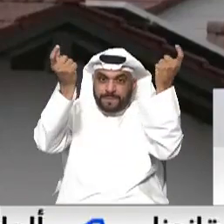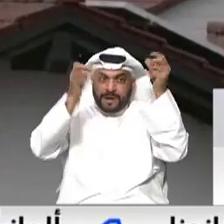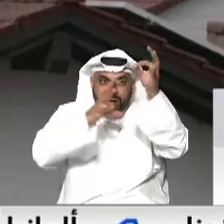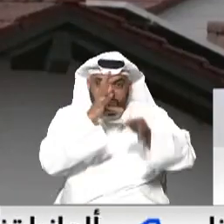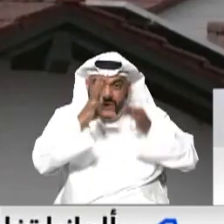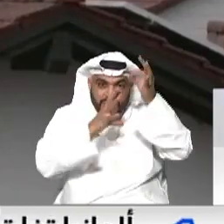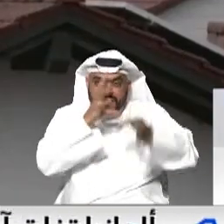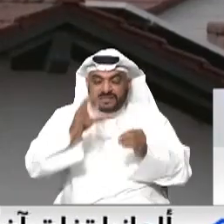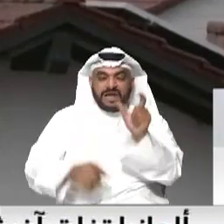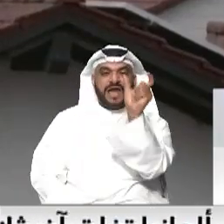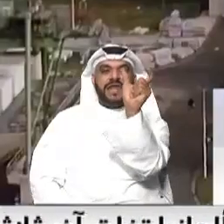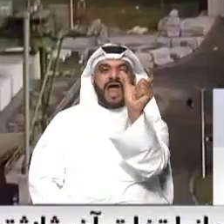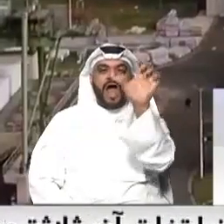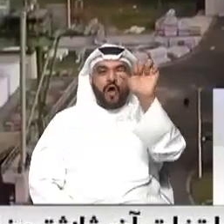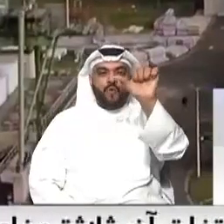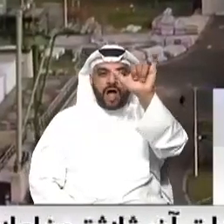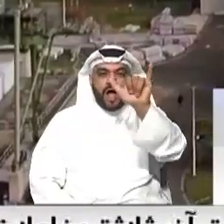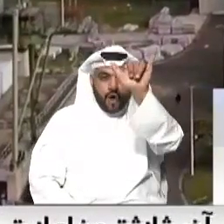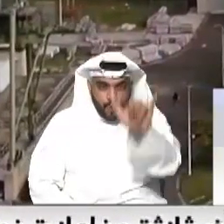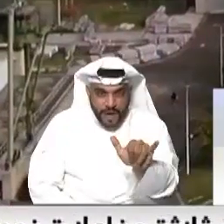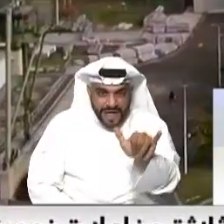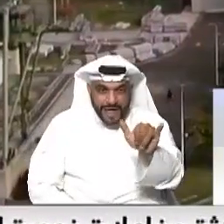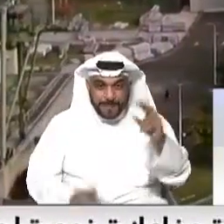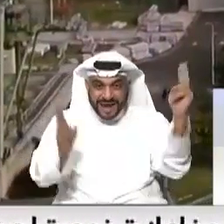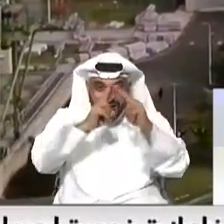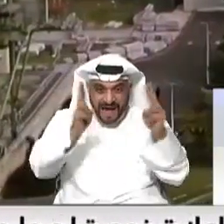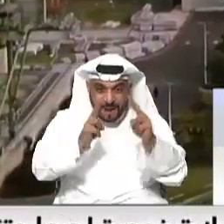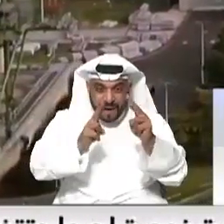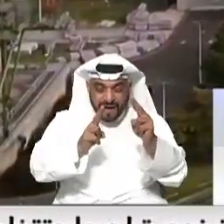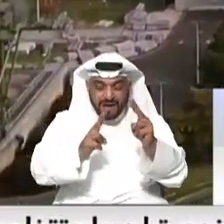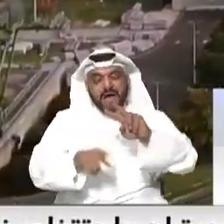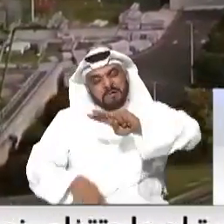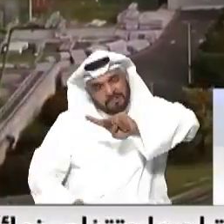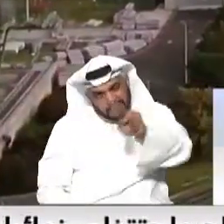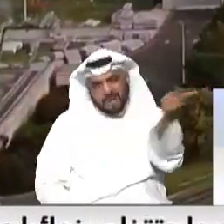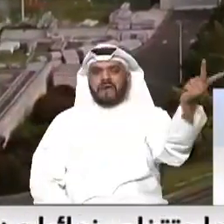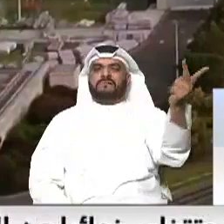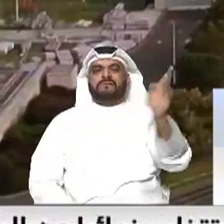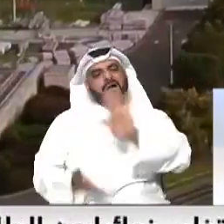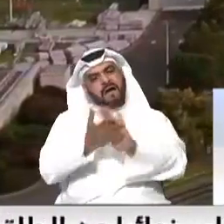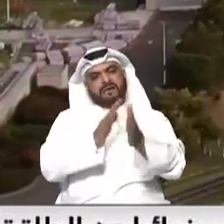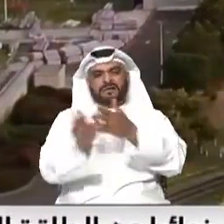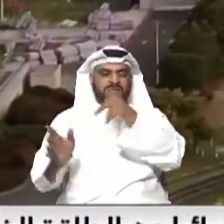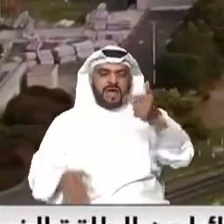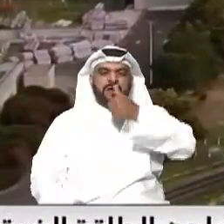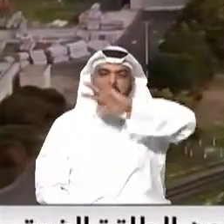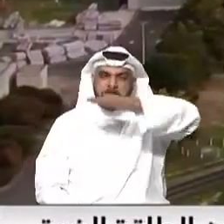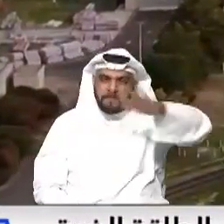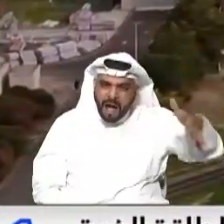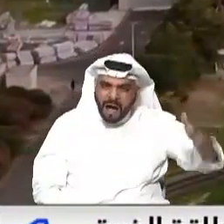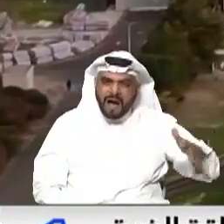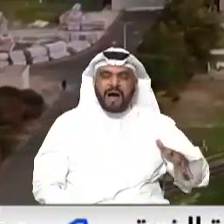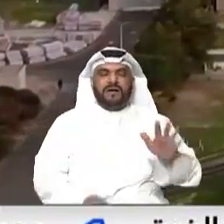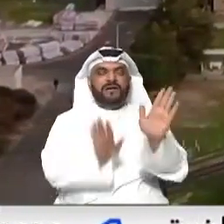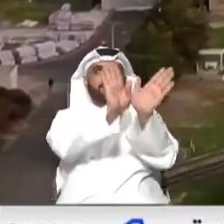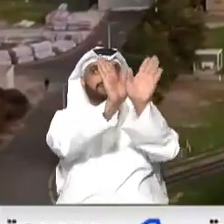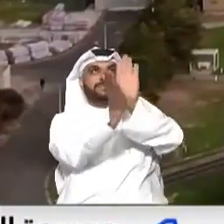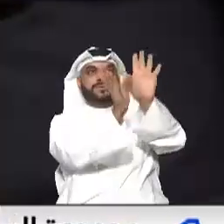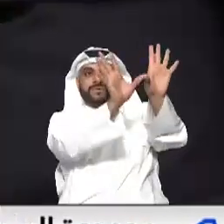توليد الكهرباء من الطاقه النوويه في بافاريا للمره الاولى في عام 1961